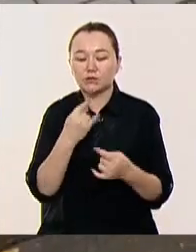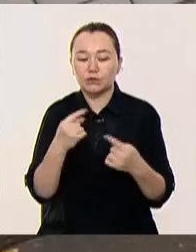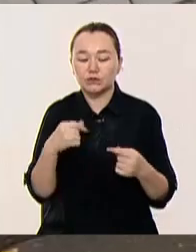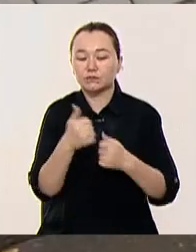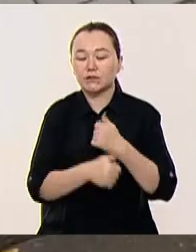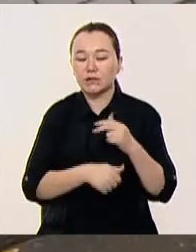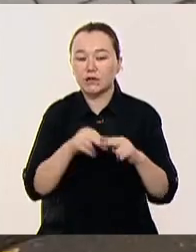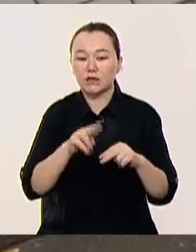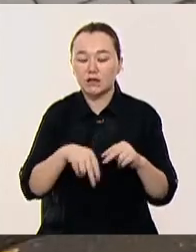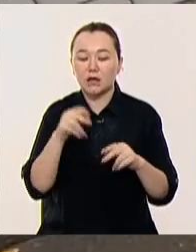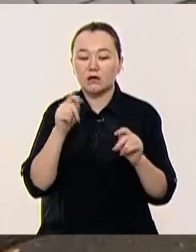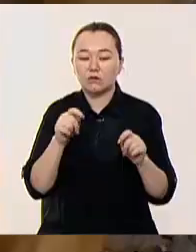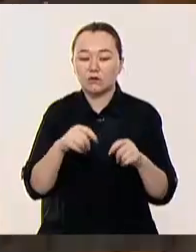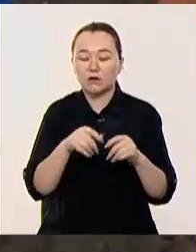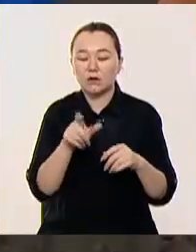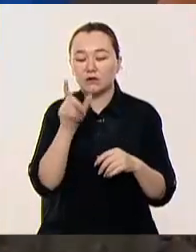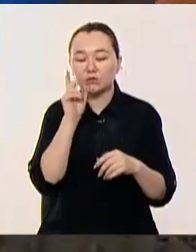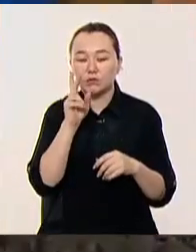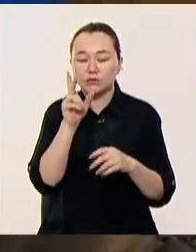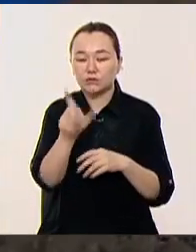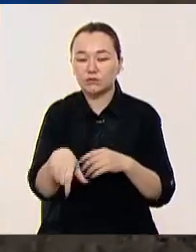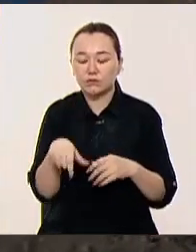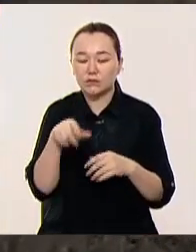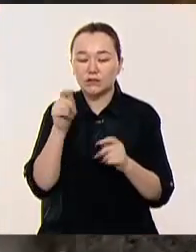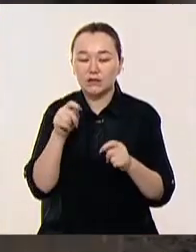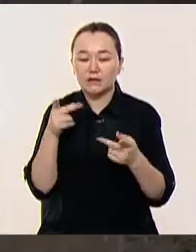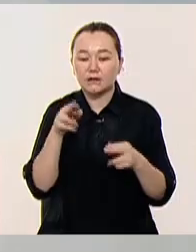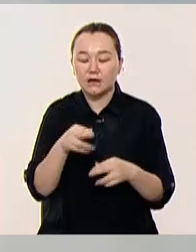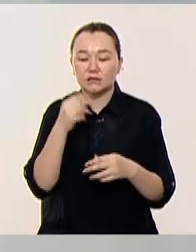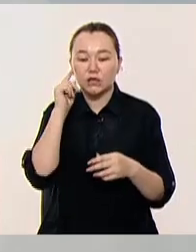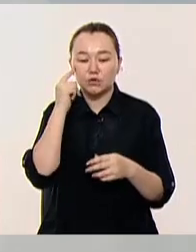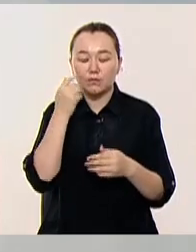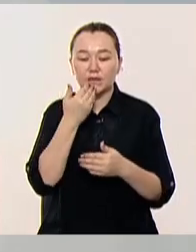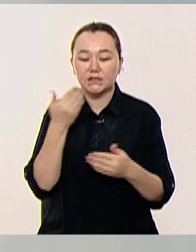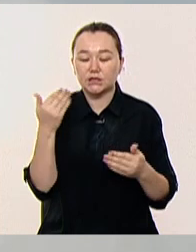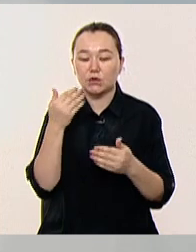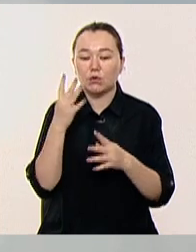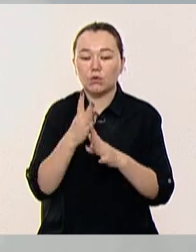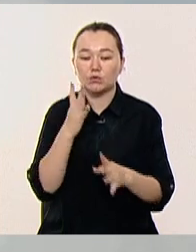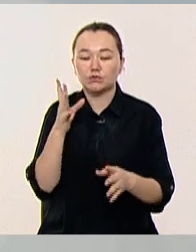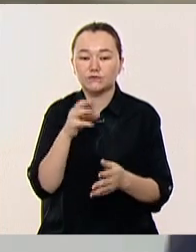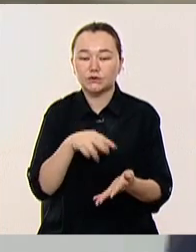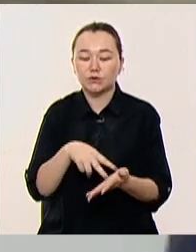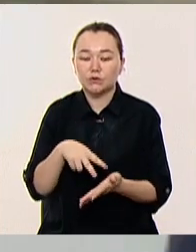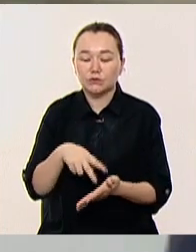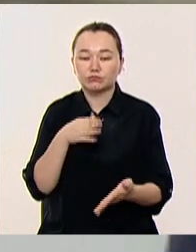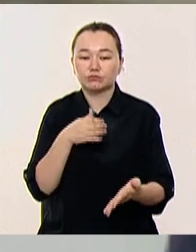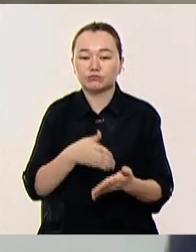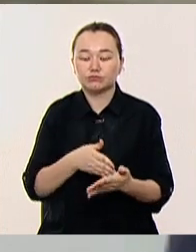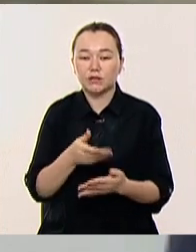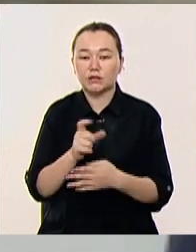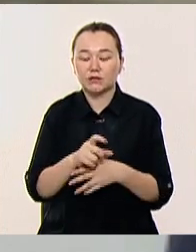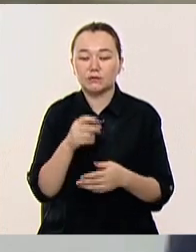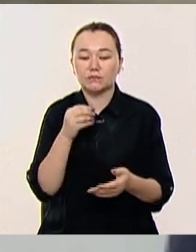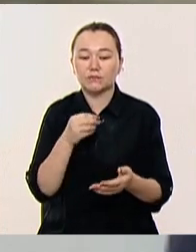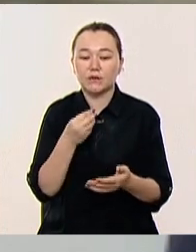А ливневой канализации в таком случае задумаются в последнюю очередь. Все упирается в стоимость строительства. Строительные материалы подорожали